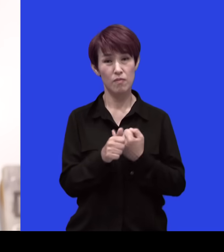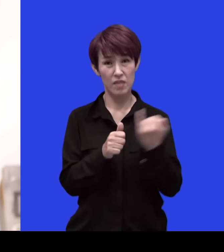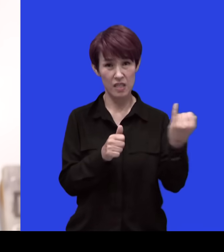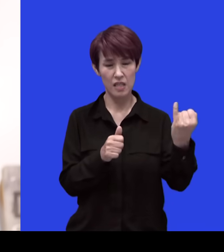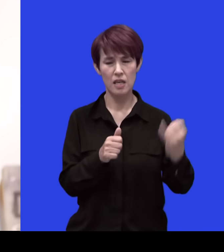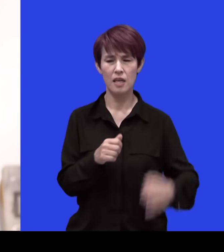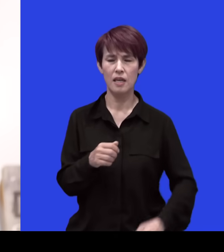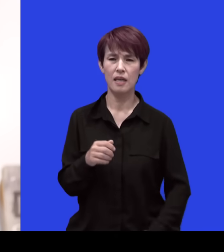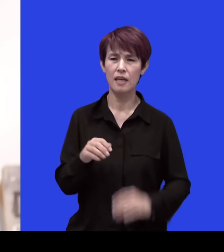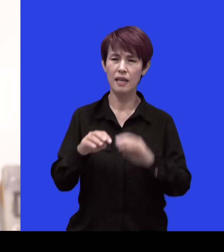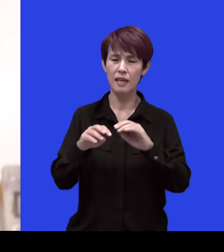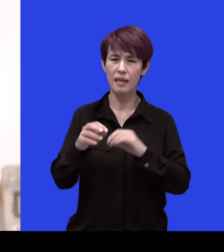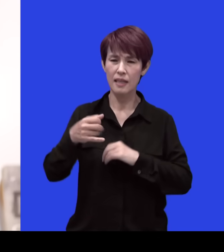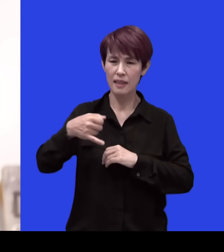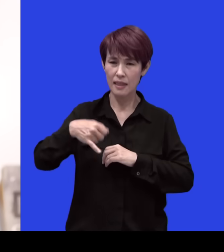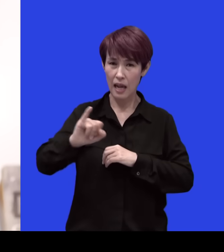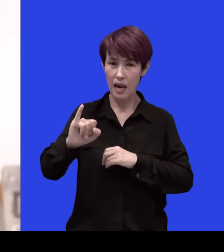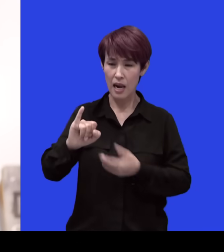무덤에 갔어.